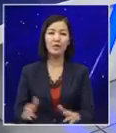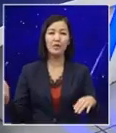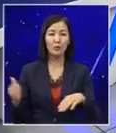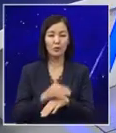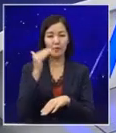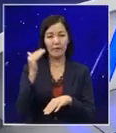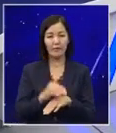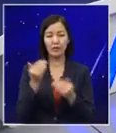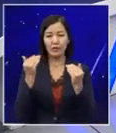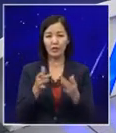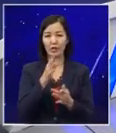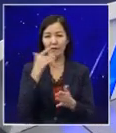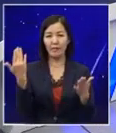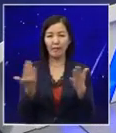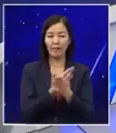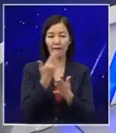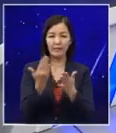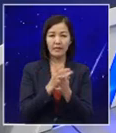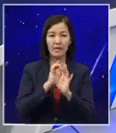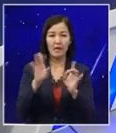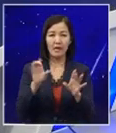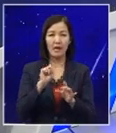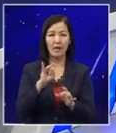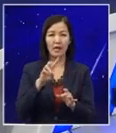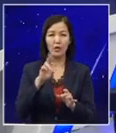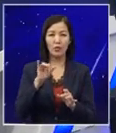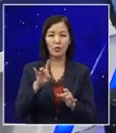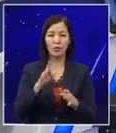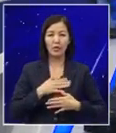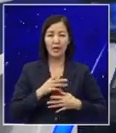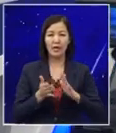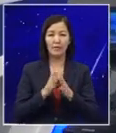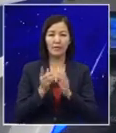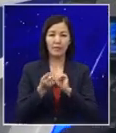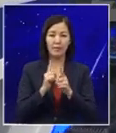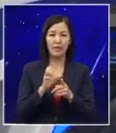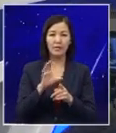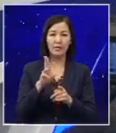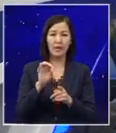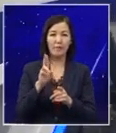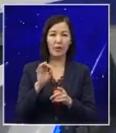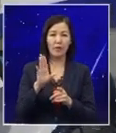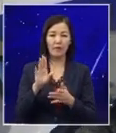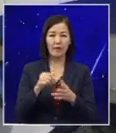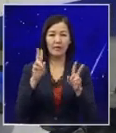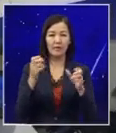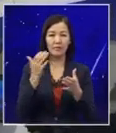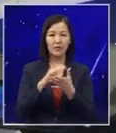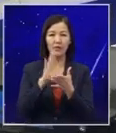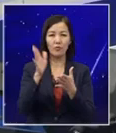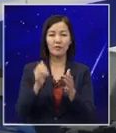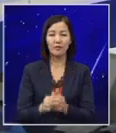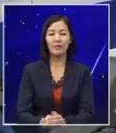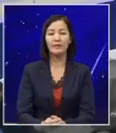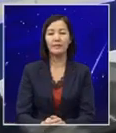Здравствуйте, в эфире телеканала ЖТСУ Новости. В студии Айнур Мейерханова. Сурдоперевод обеспечивает Айгуль Стамбекова. В начале выпуска коротко о самом